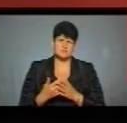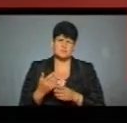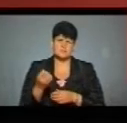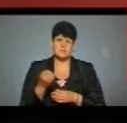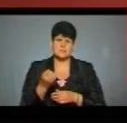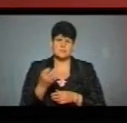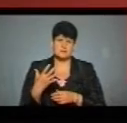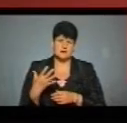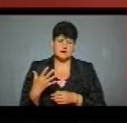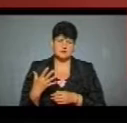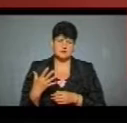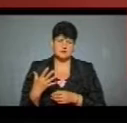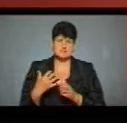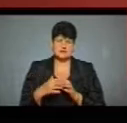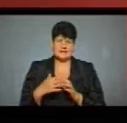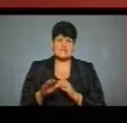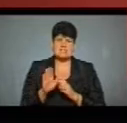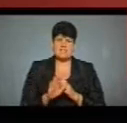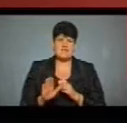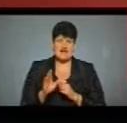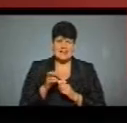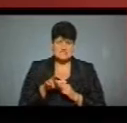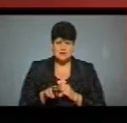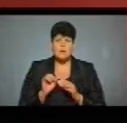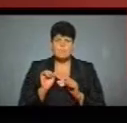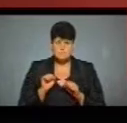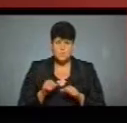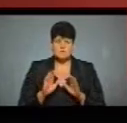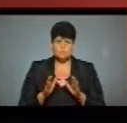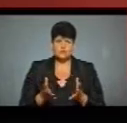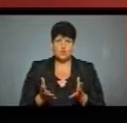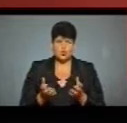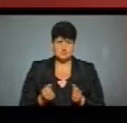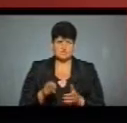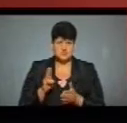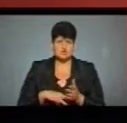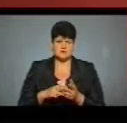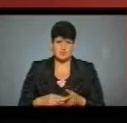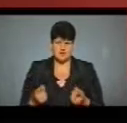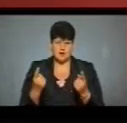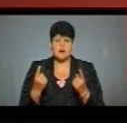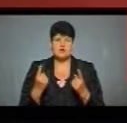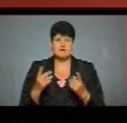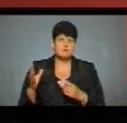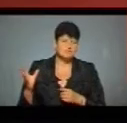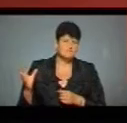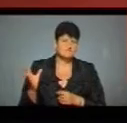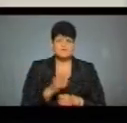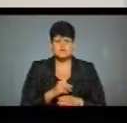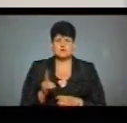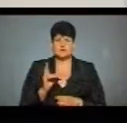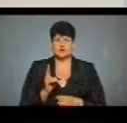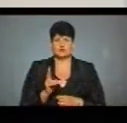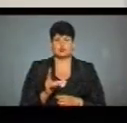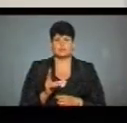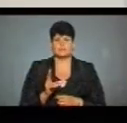15 того в числа всередині вересня вже можна буде отримувати штрафи всім, хто кермує